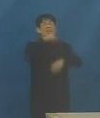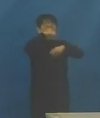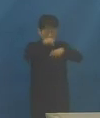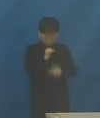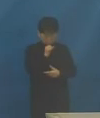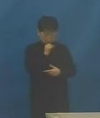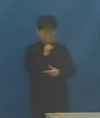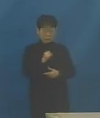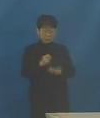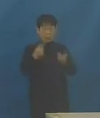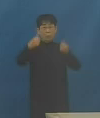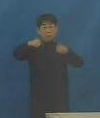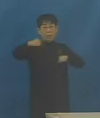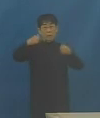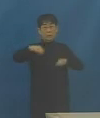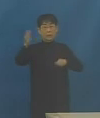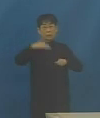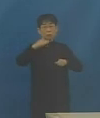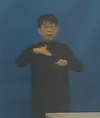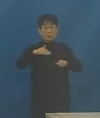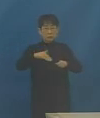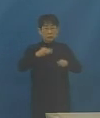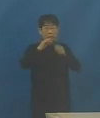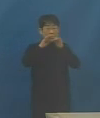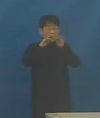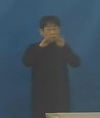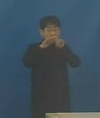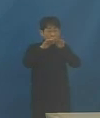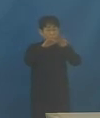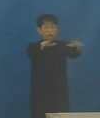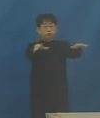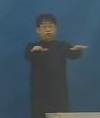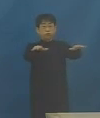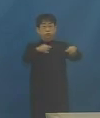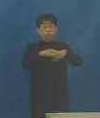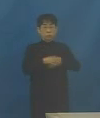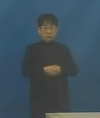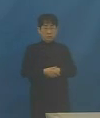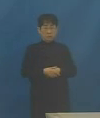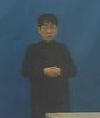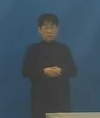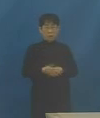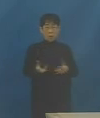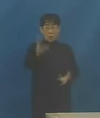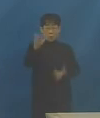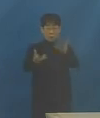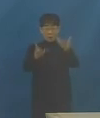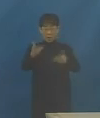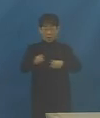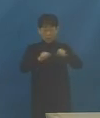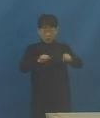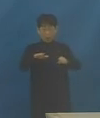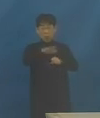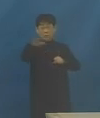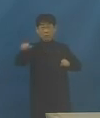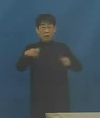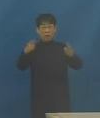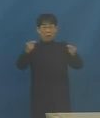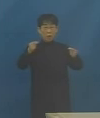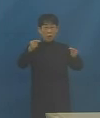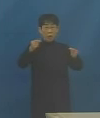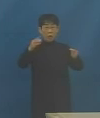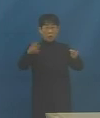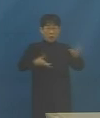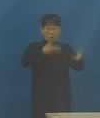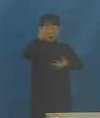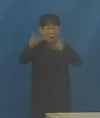ぐらい飛沫が飛びますええまあそれで大騒ぎすそれは皆さんが同じことをやりますので渦を巻くよう